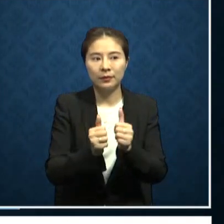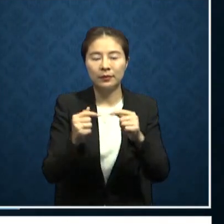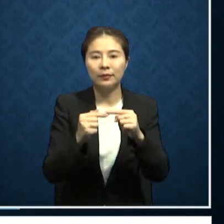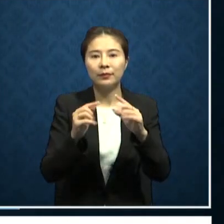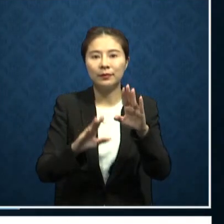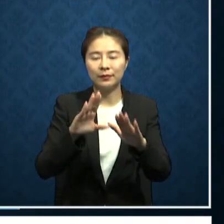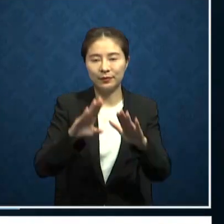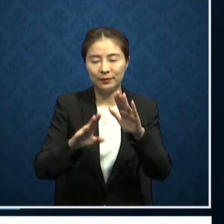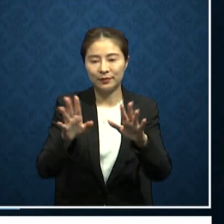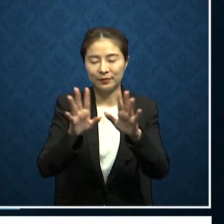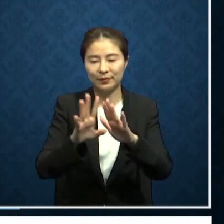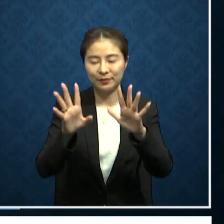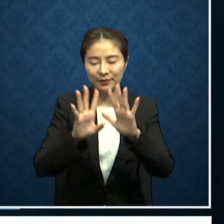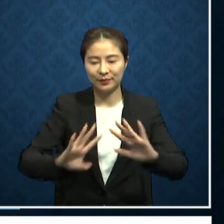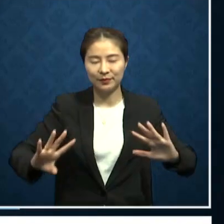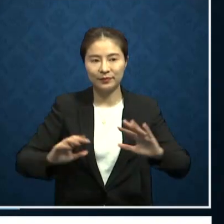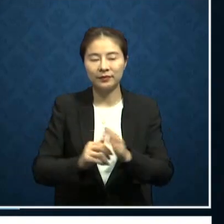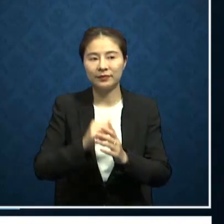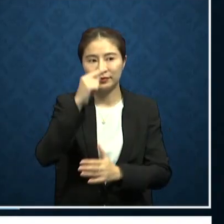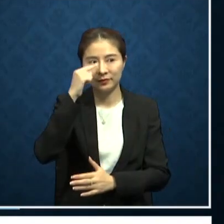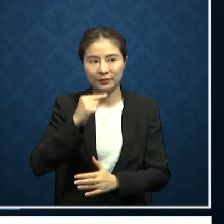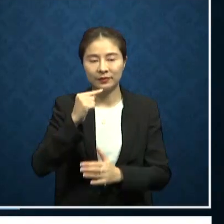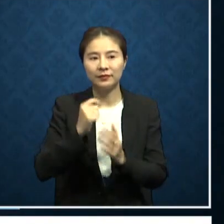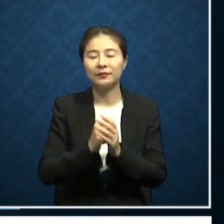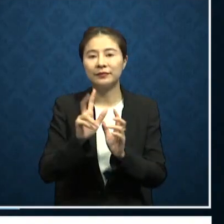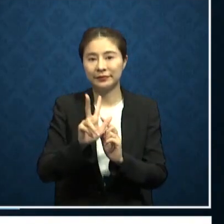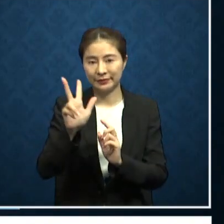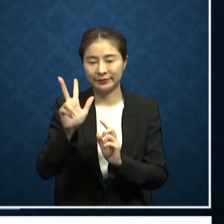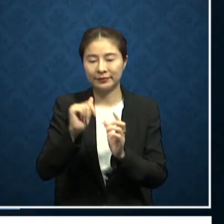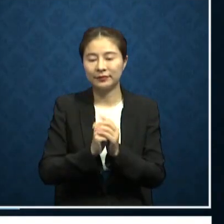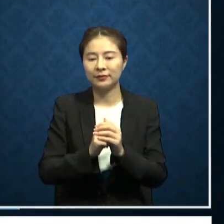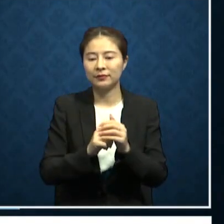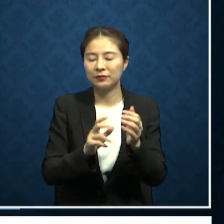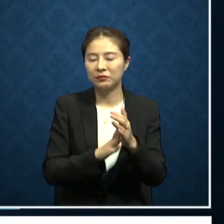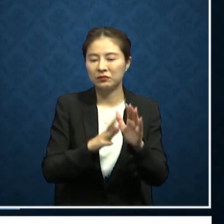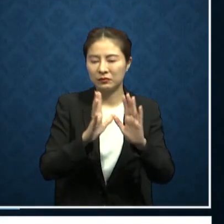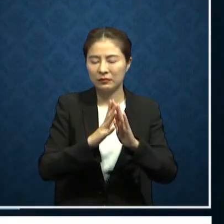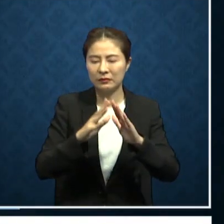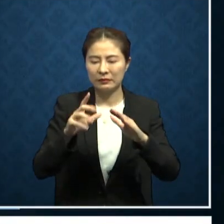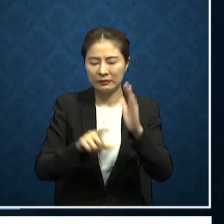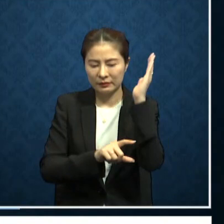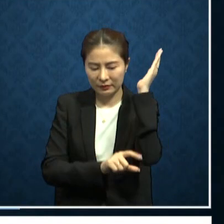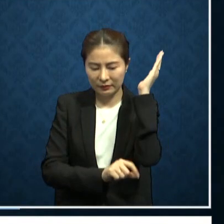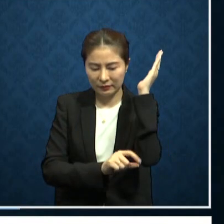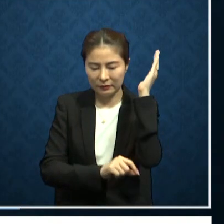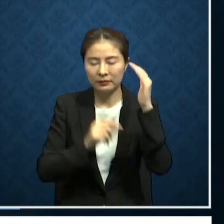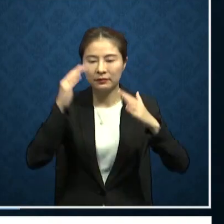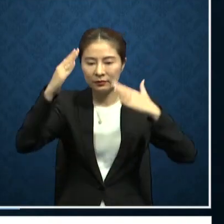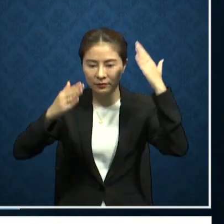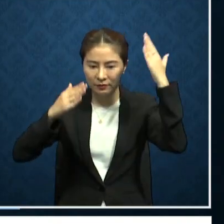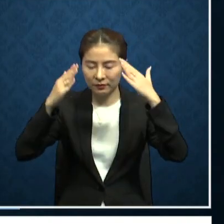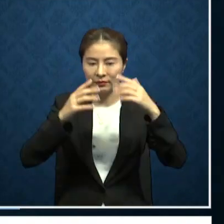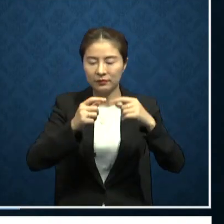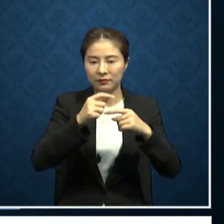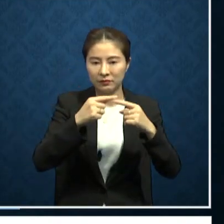ภูมิภาคเอเชียตะวันออกเฉียงใต้นะคะไทยจัดอยู่ที่อันดับ 3นะคะรองจากประเทศสิงคโปร์และมาเลเซียนะคะในเรื่อง